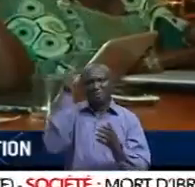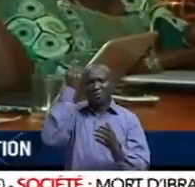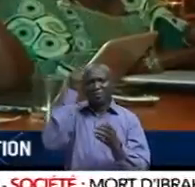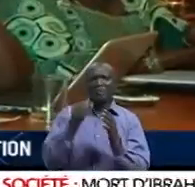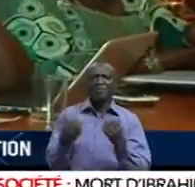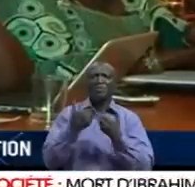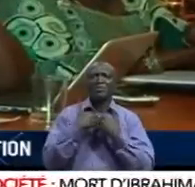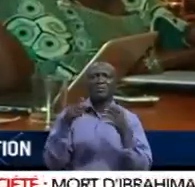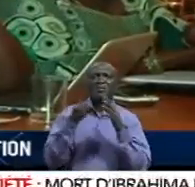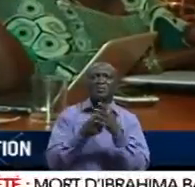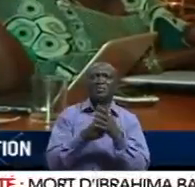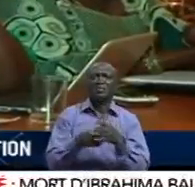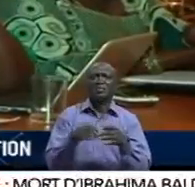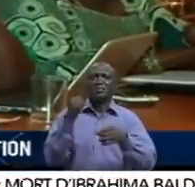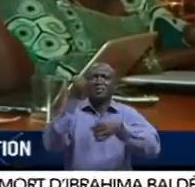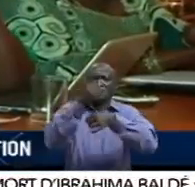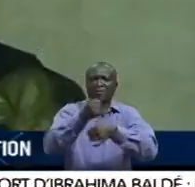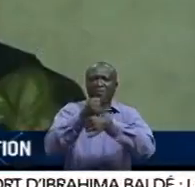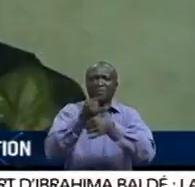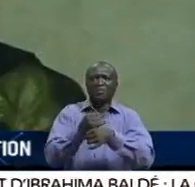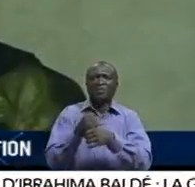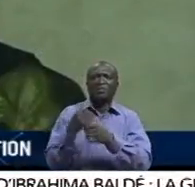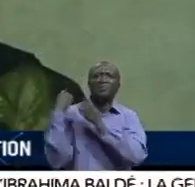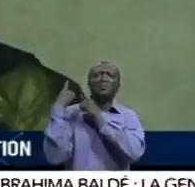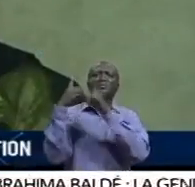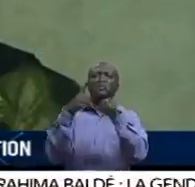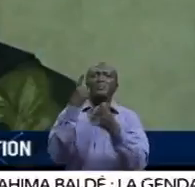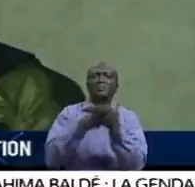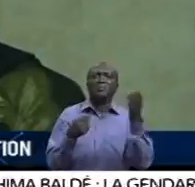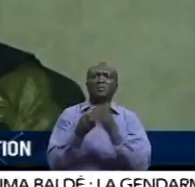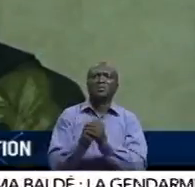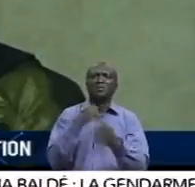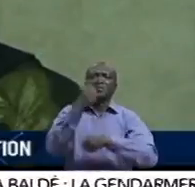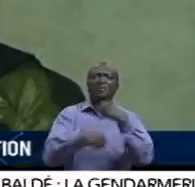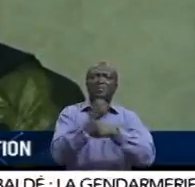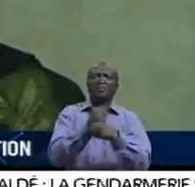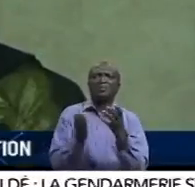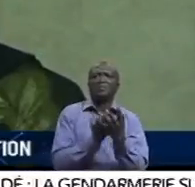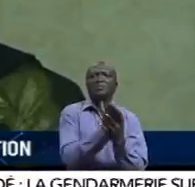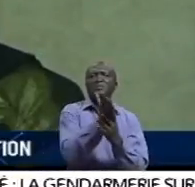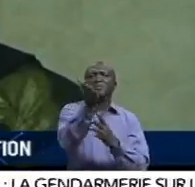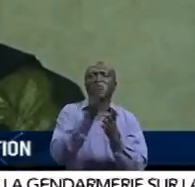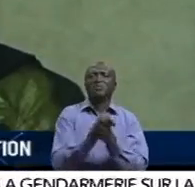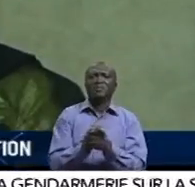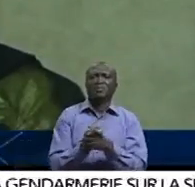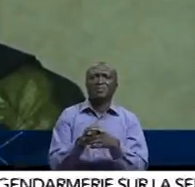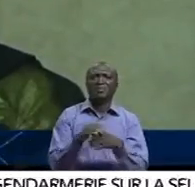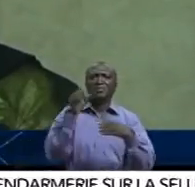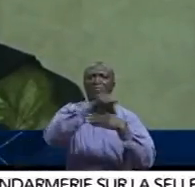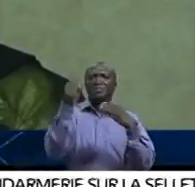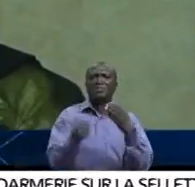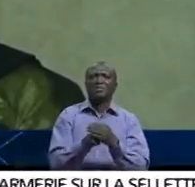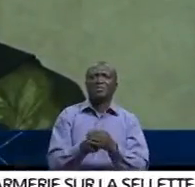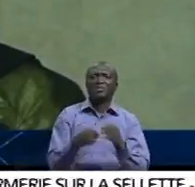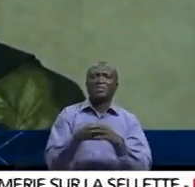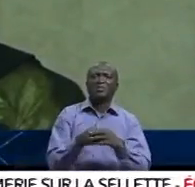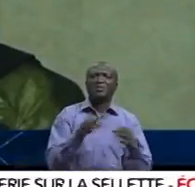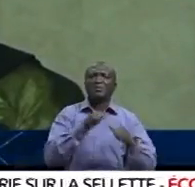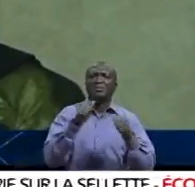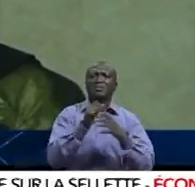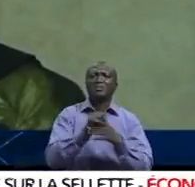commencé à institutionnaliser le genre depuis quelques années à travers la stratégie d'équité et d'égalité de genre